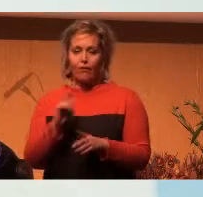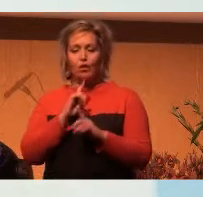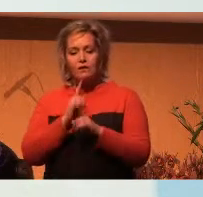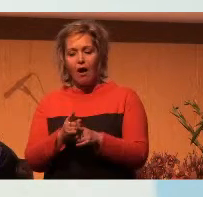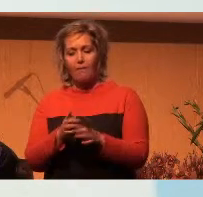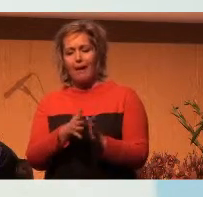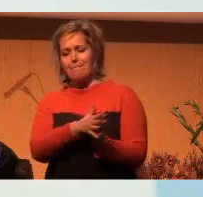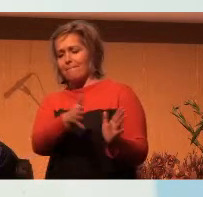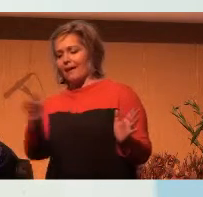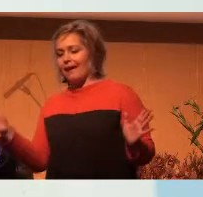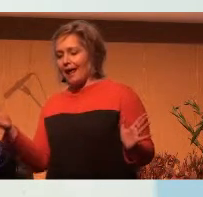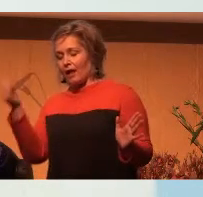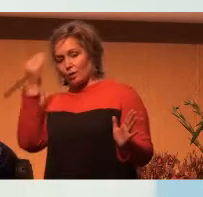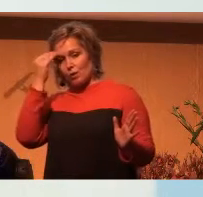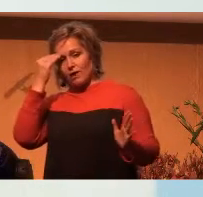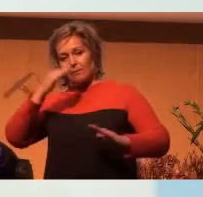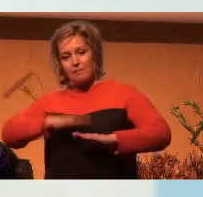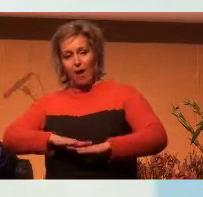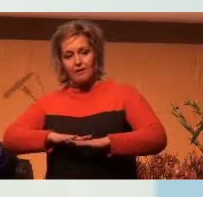skape en bred kunnskapsbase.